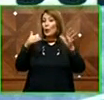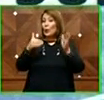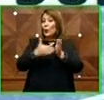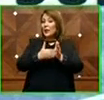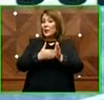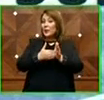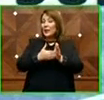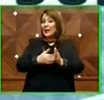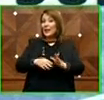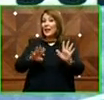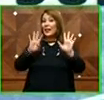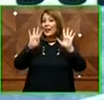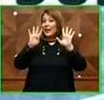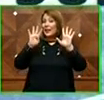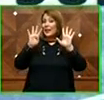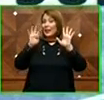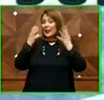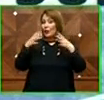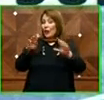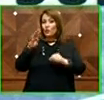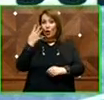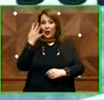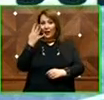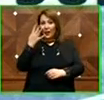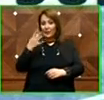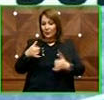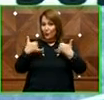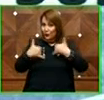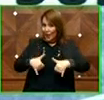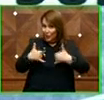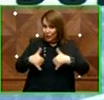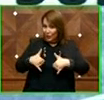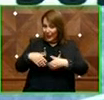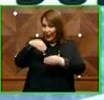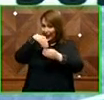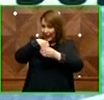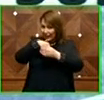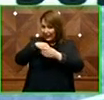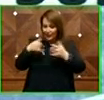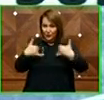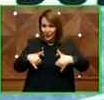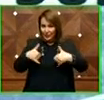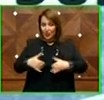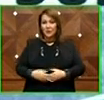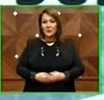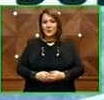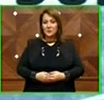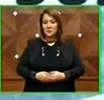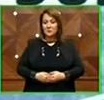8193 مترشحة عبر التراب الوطني، يعني داخل التراب الوطني